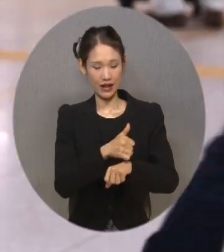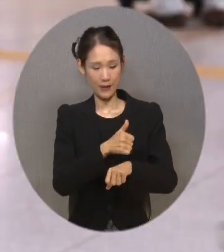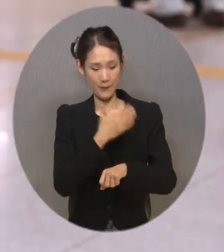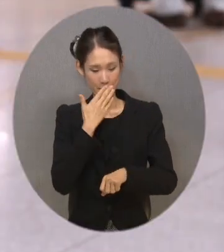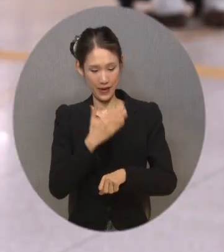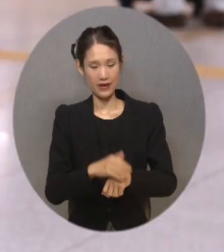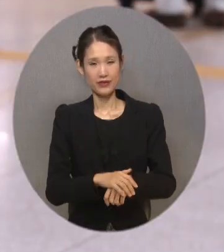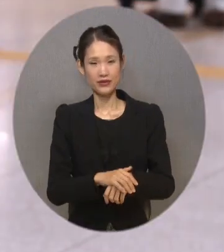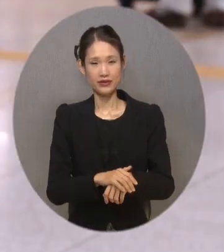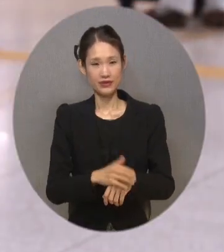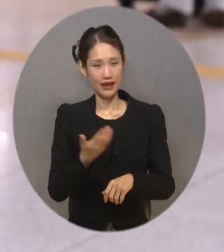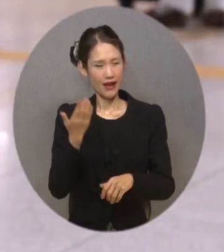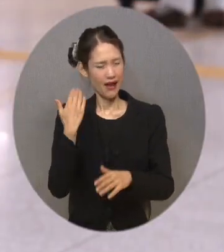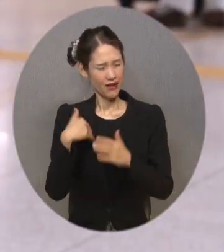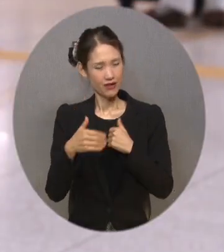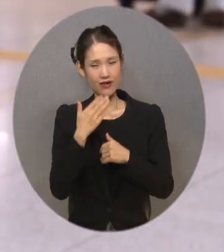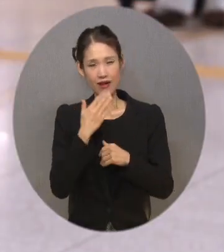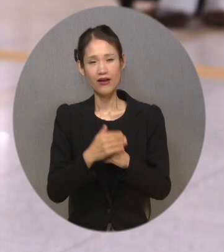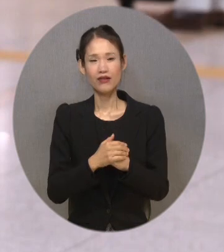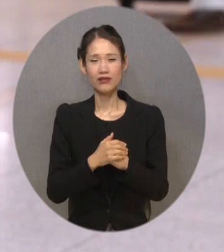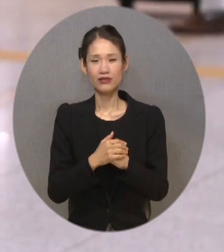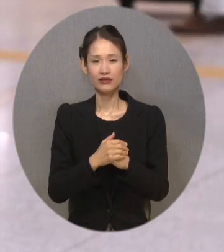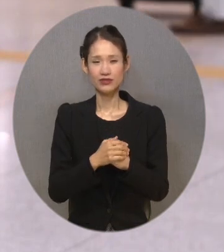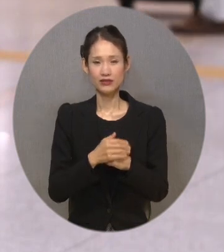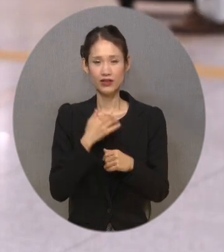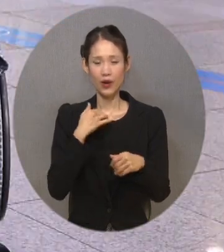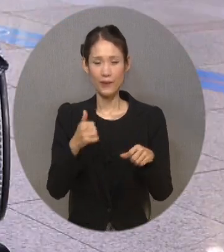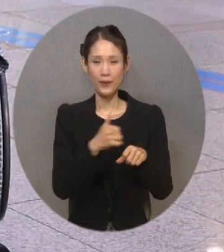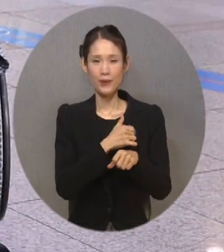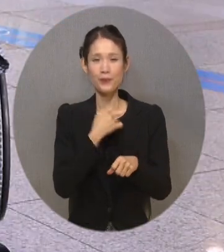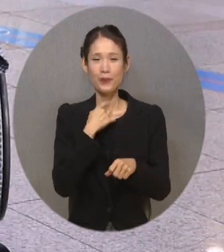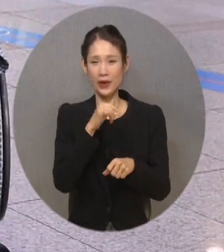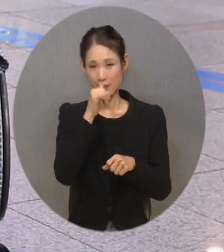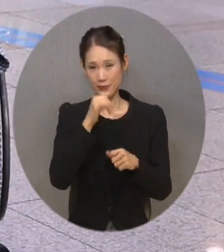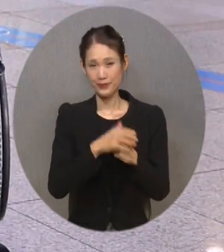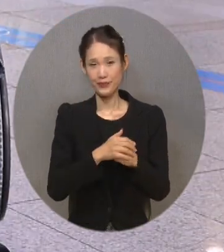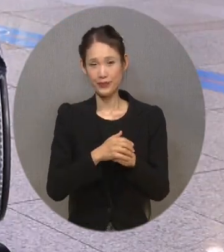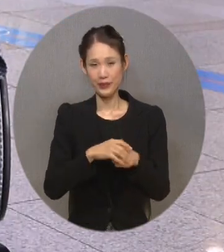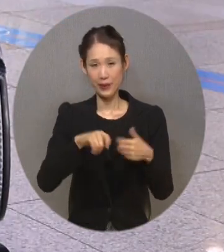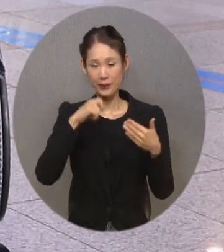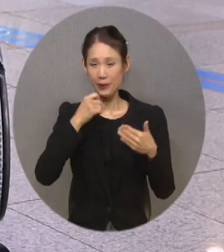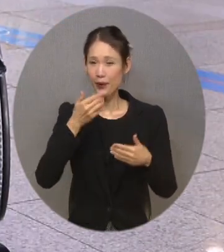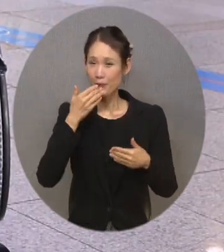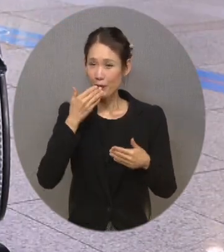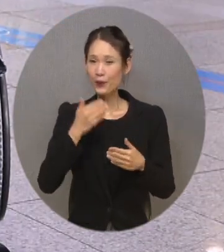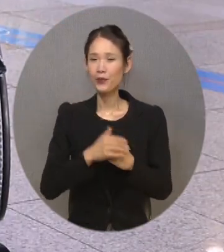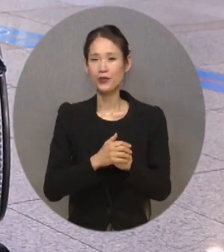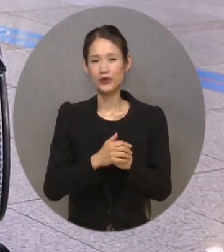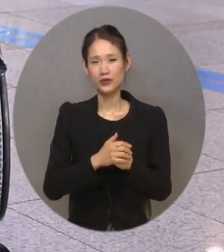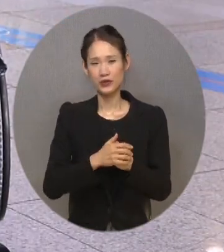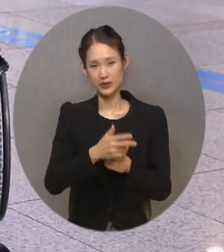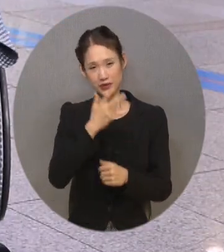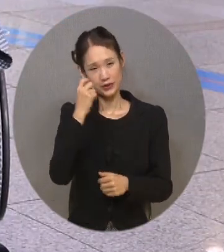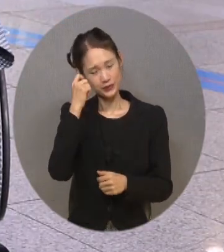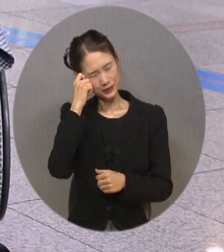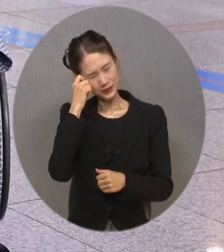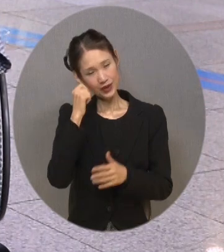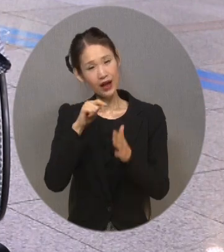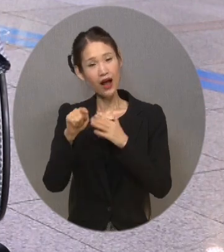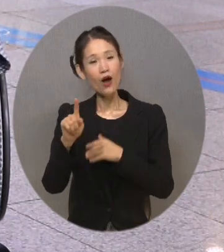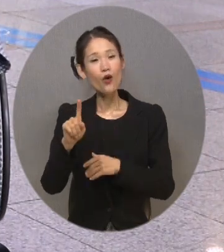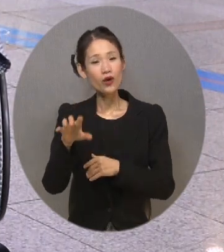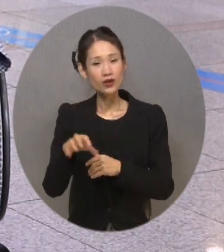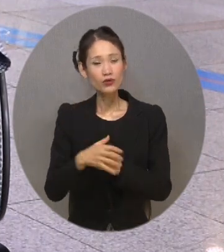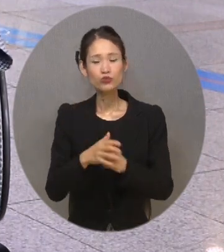가능했죠. 그래서 한번 지금 다녀본 적 있어 정말. 밥도 얻어먹고. 밥도 얻어먹고. 잠도 어디로 가셨어요? 내가 부산도